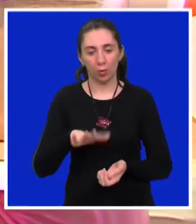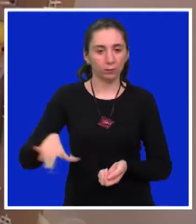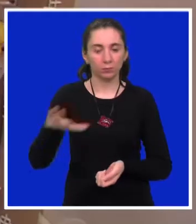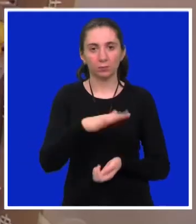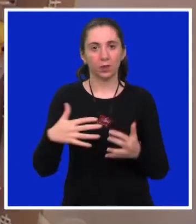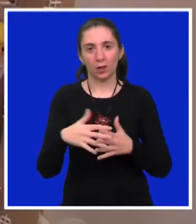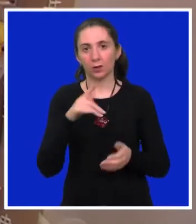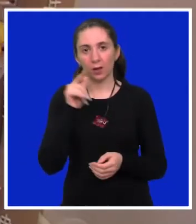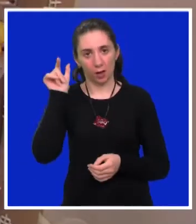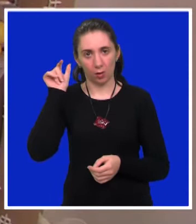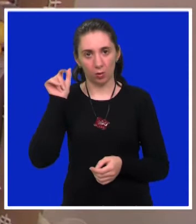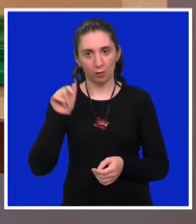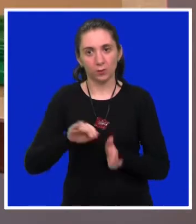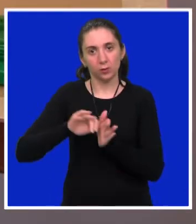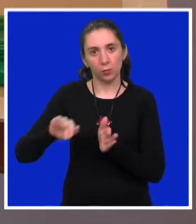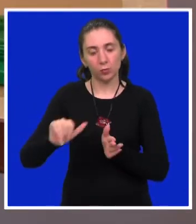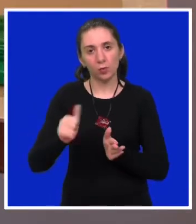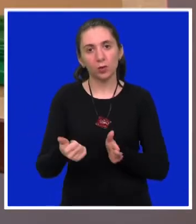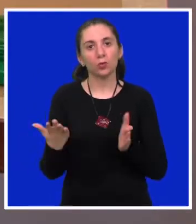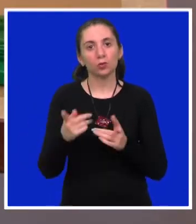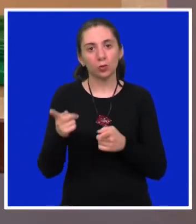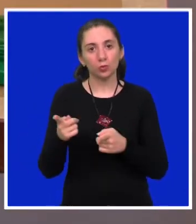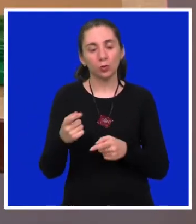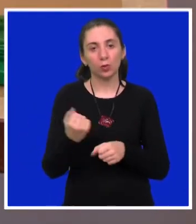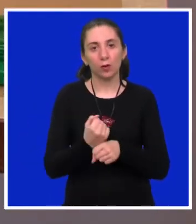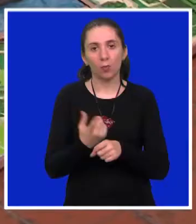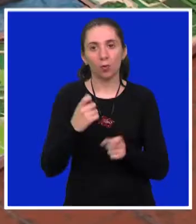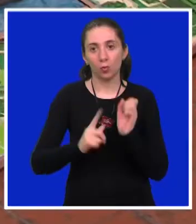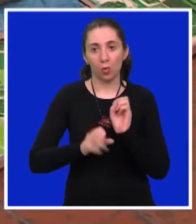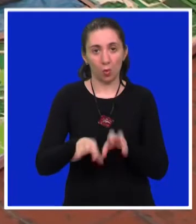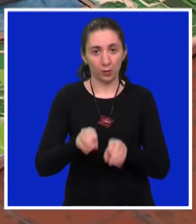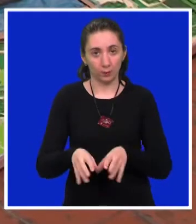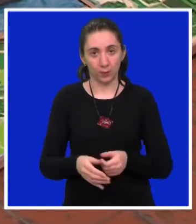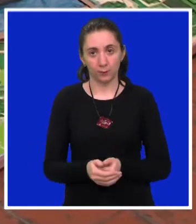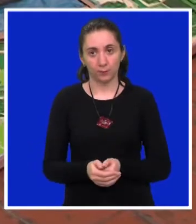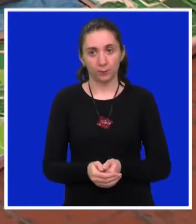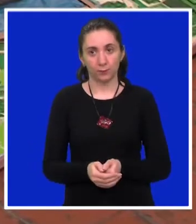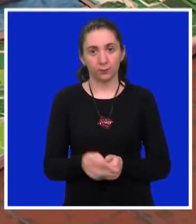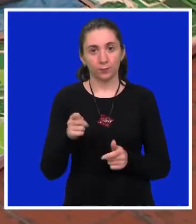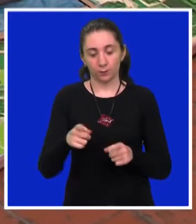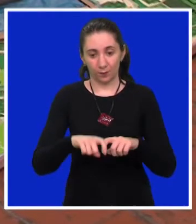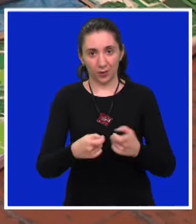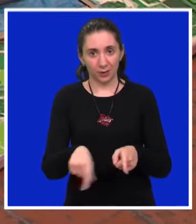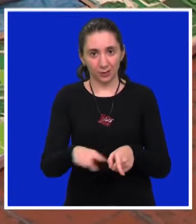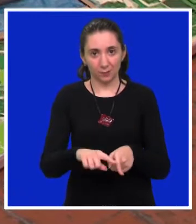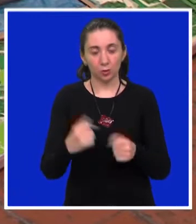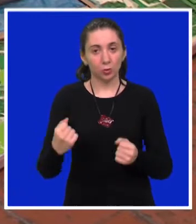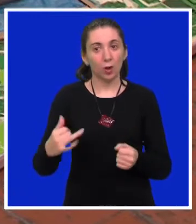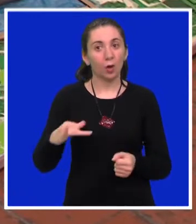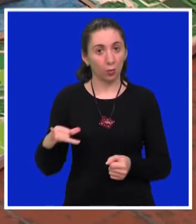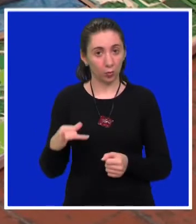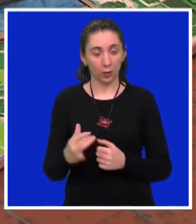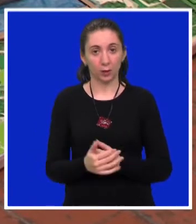škola s područja grada Karlovca. Posebnost je u tome što su oni nastali od otpada. Predmeti su